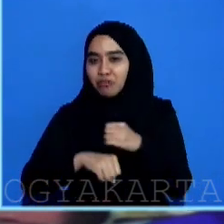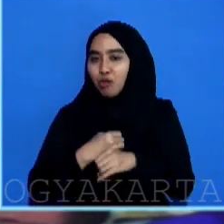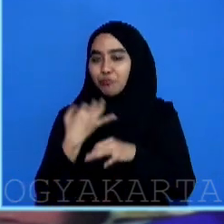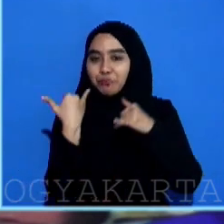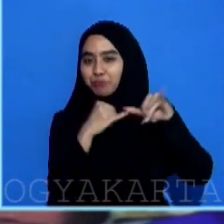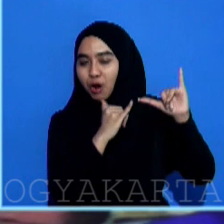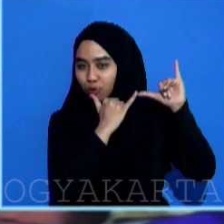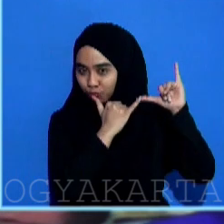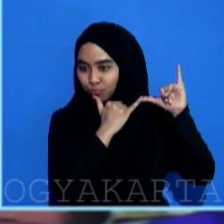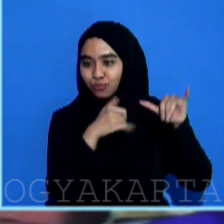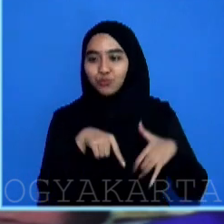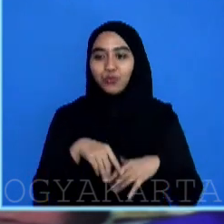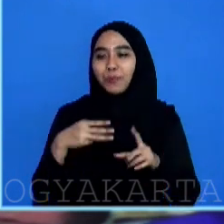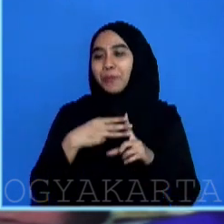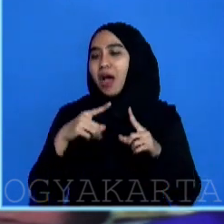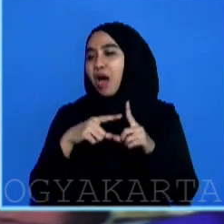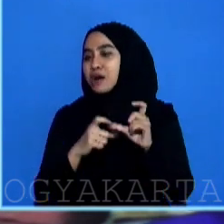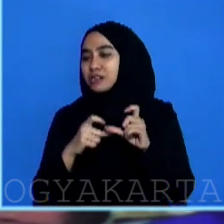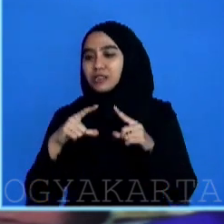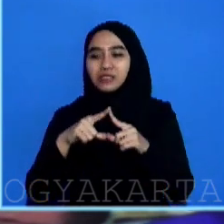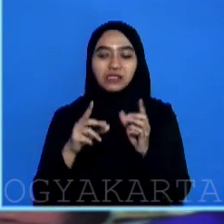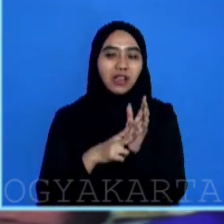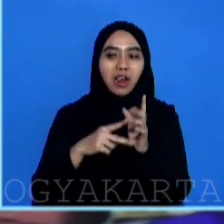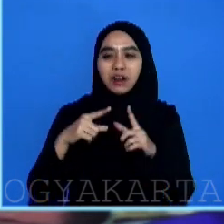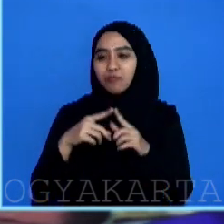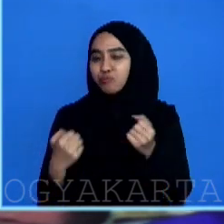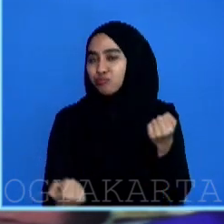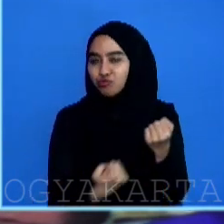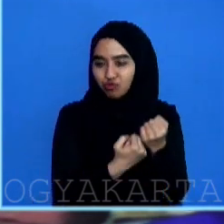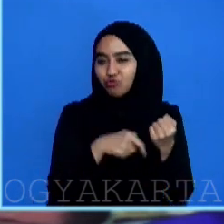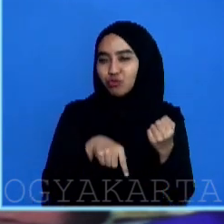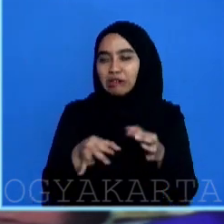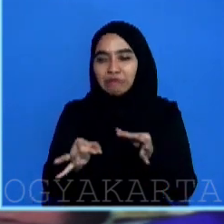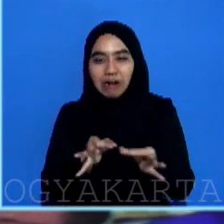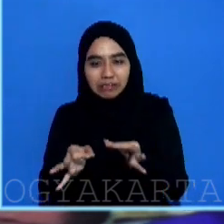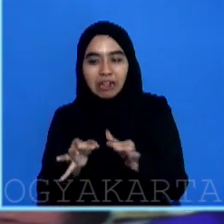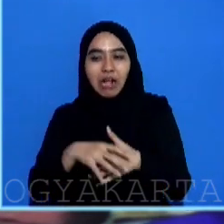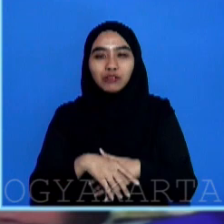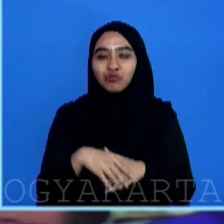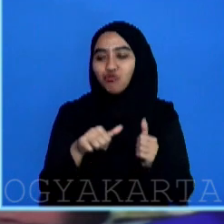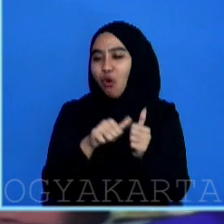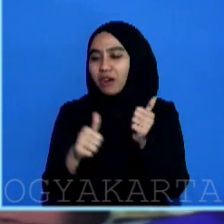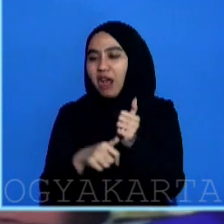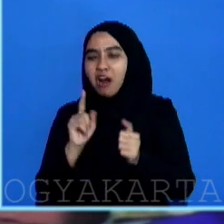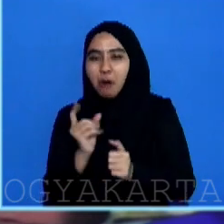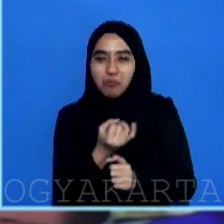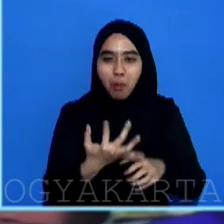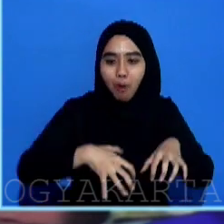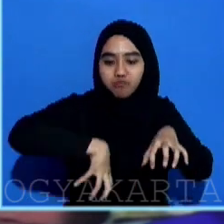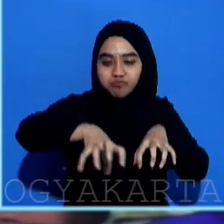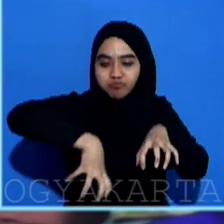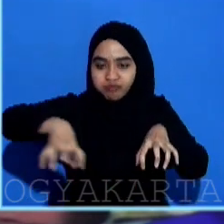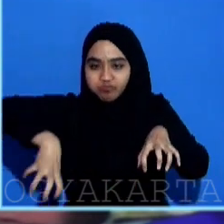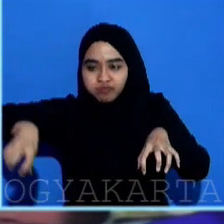nataru untuk mendukung serta membantu unsur-unsur terkait personil Basarnas akan ditempatkan di titik strategis yang